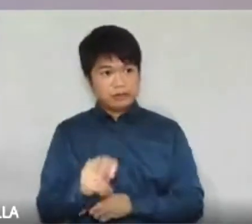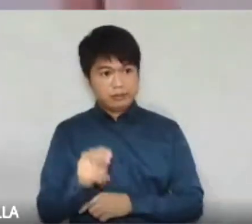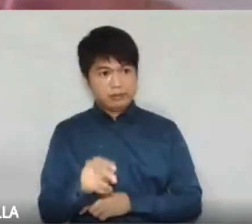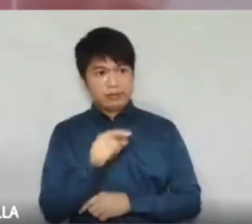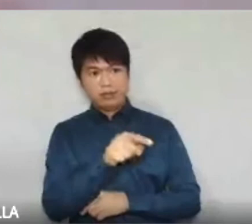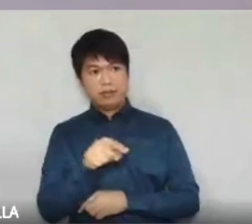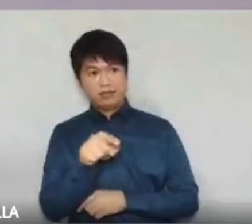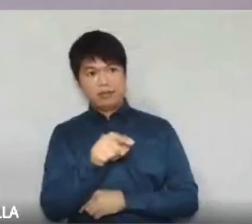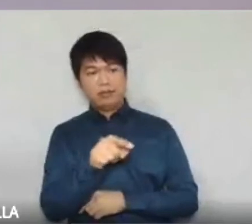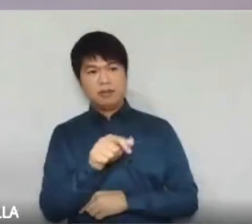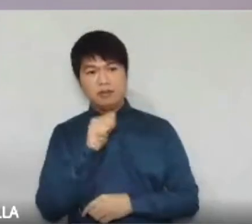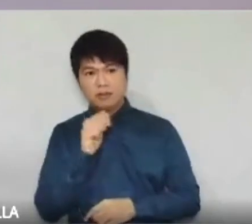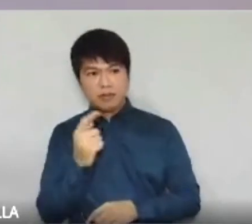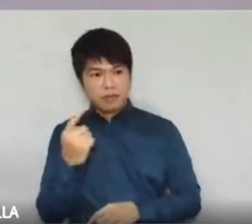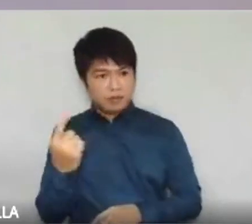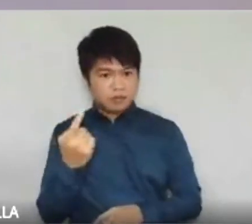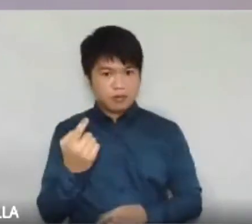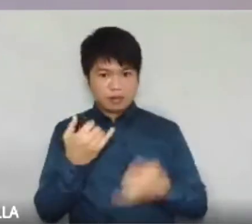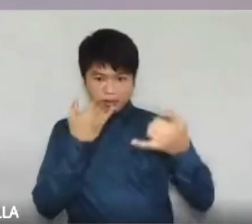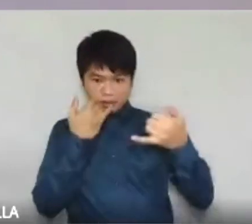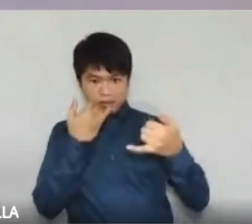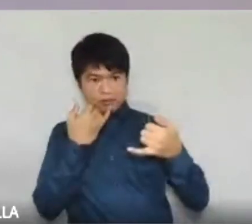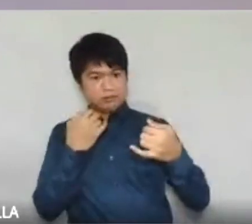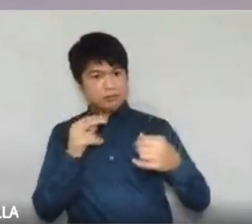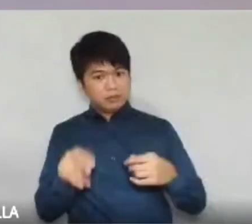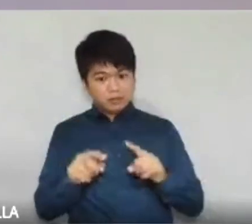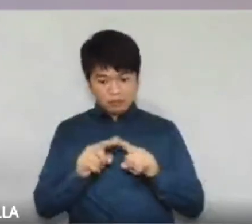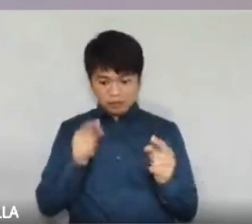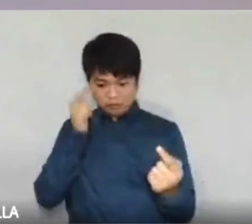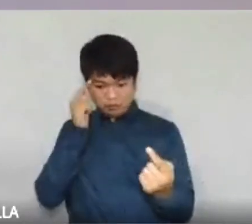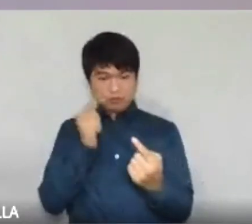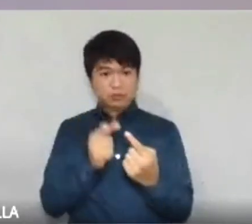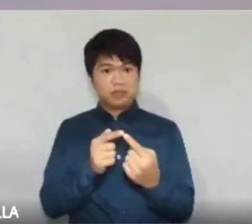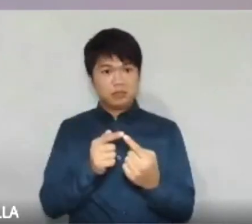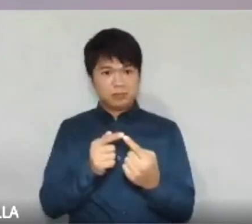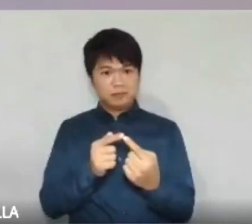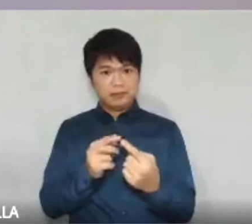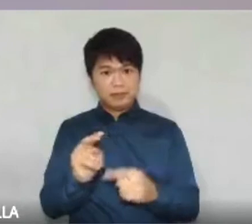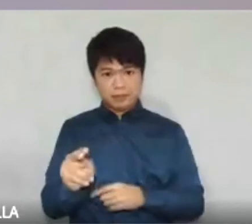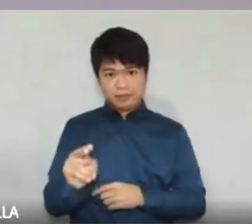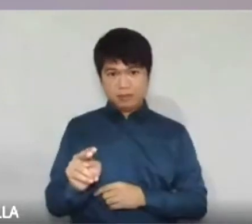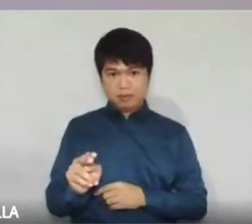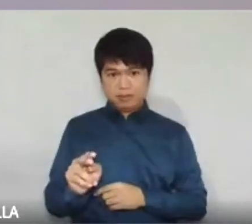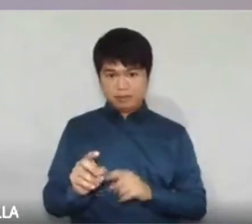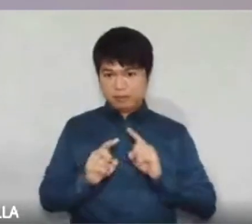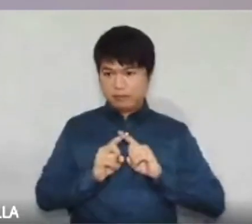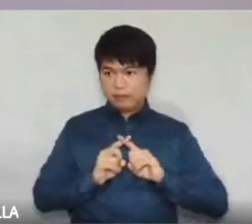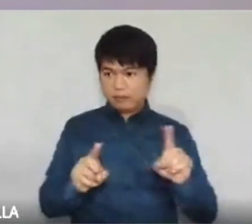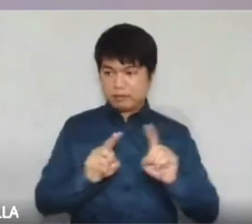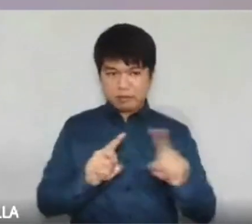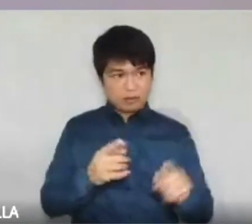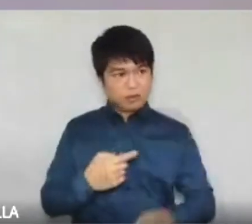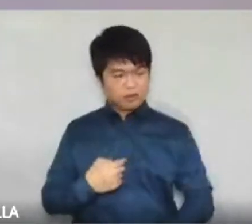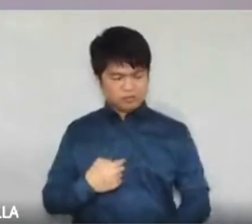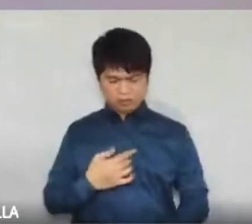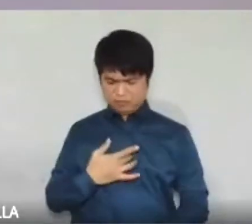lamang felt needs, no? Pero yung objective needs. Iba ang I feel that I need this, so